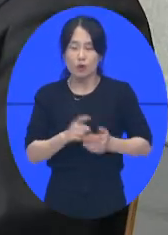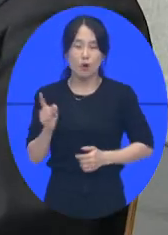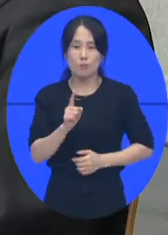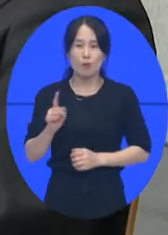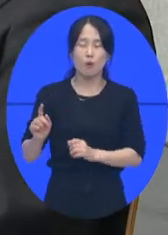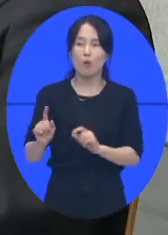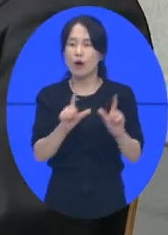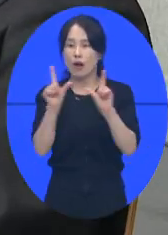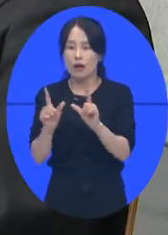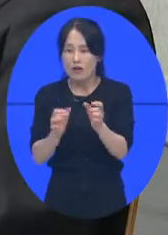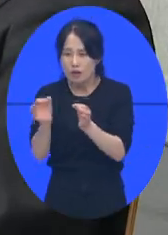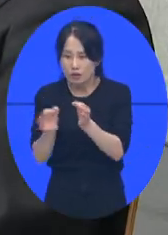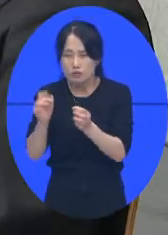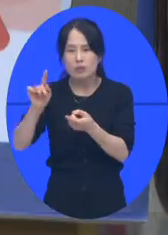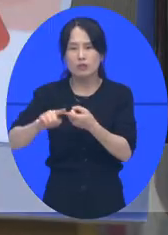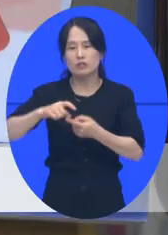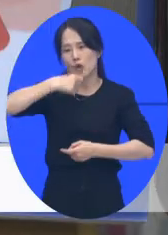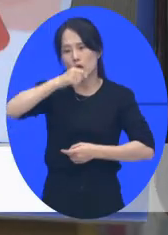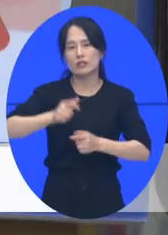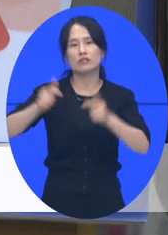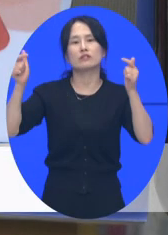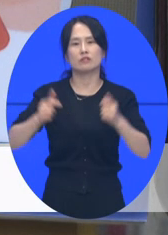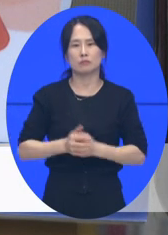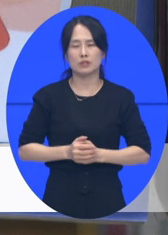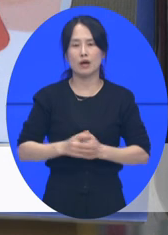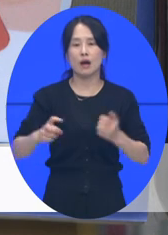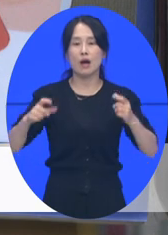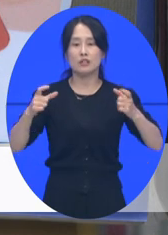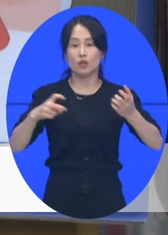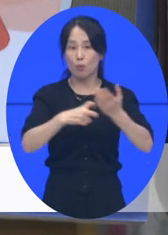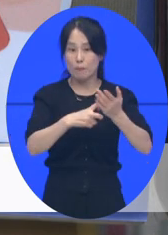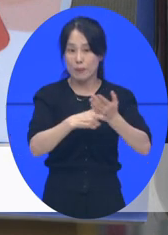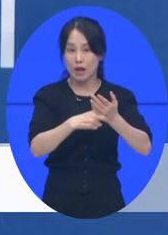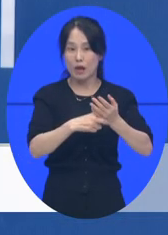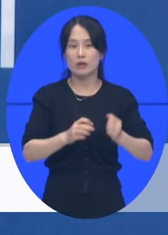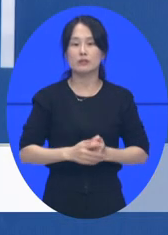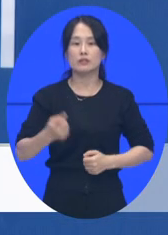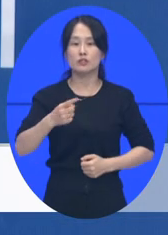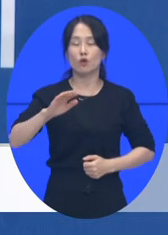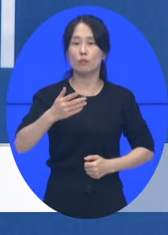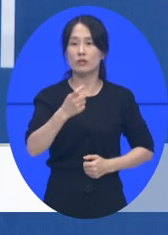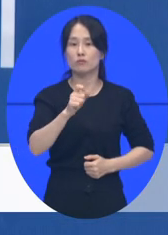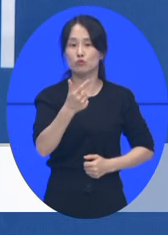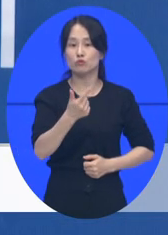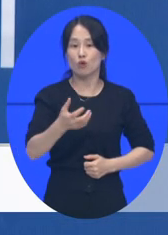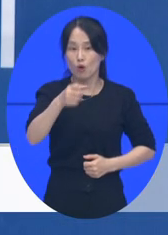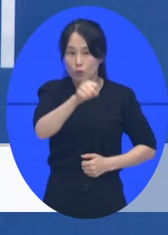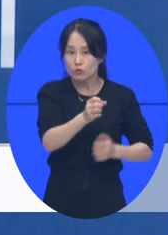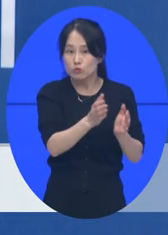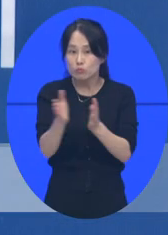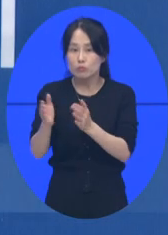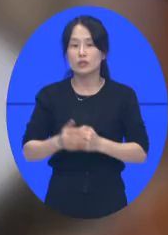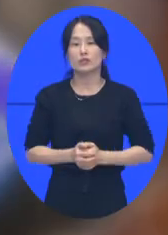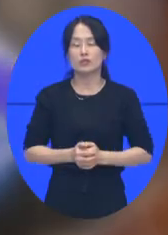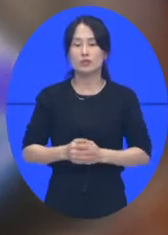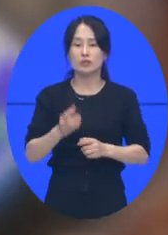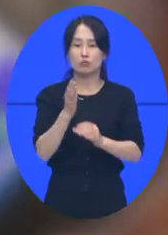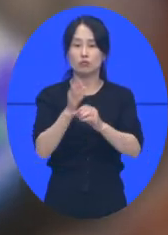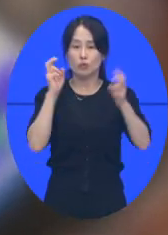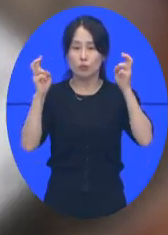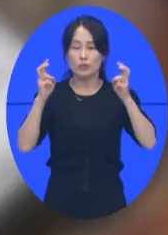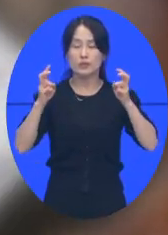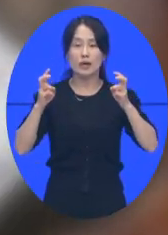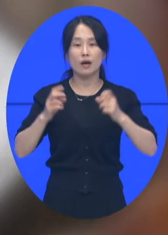예산을 최우선으로 챙겼습니다. 지역화폐 등 소상공인 분야에 1,916억 원, 중기 육성자금 등 중소기업